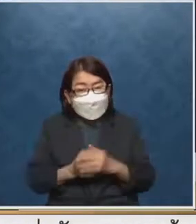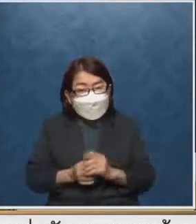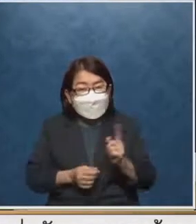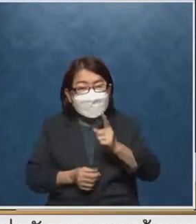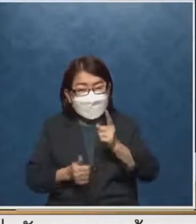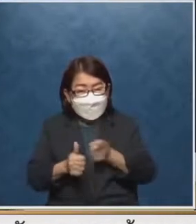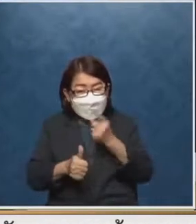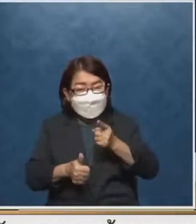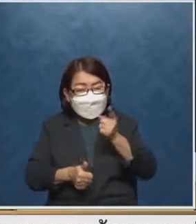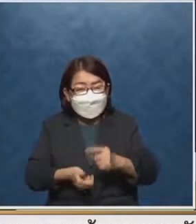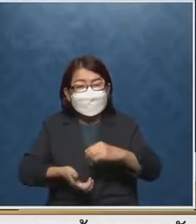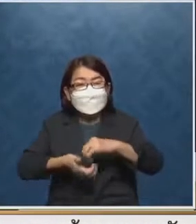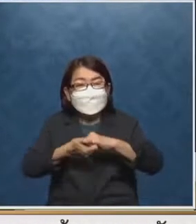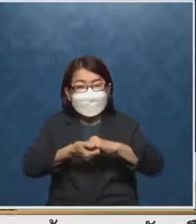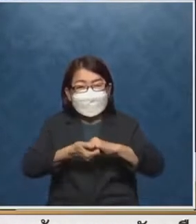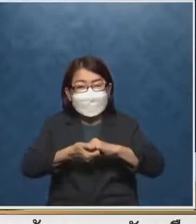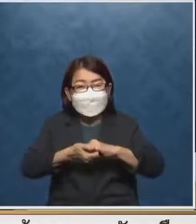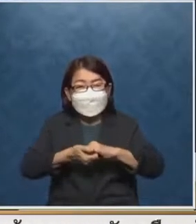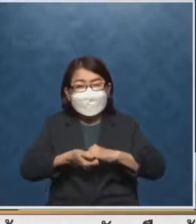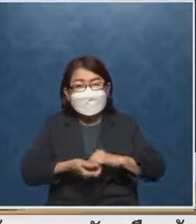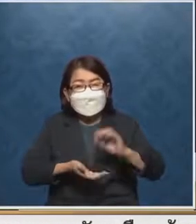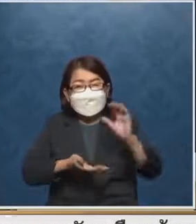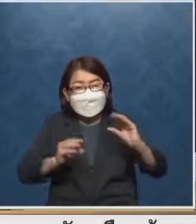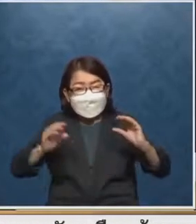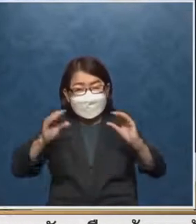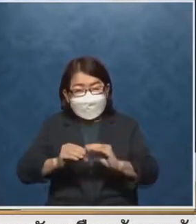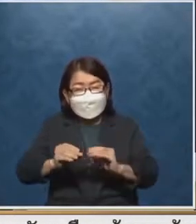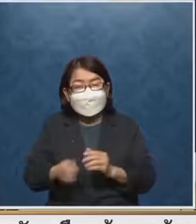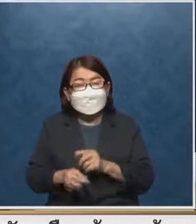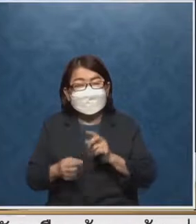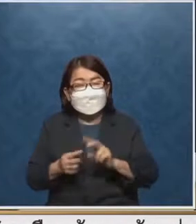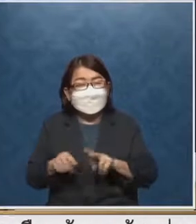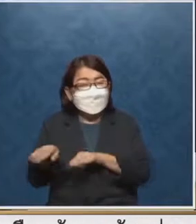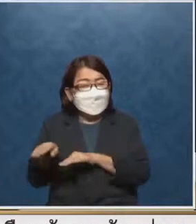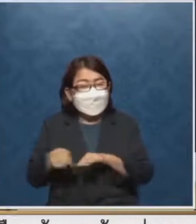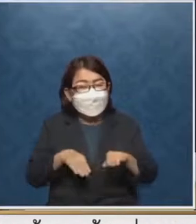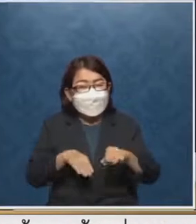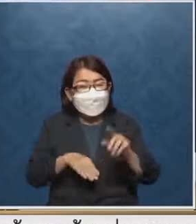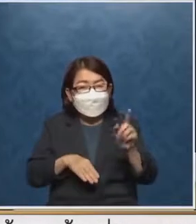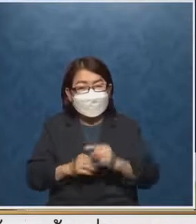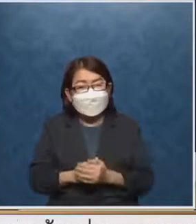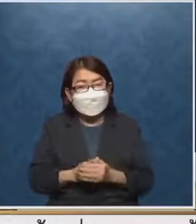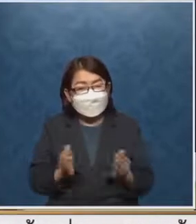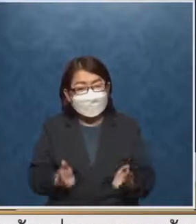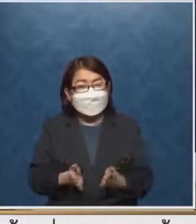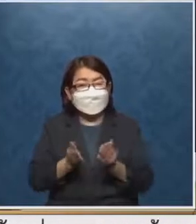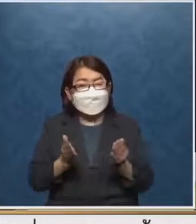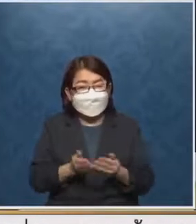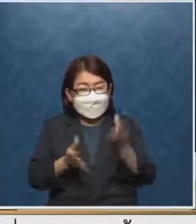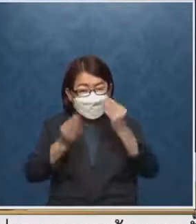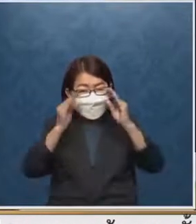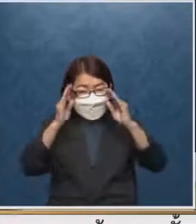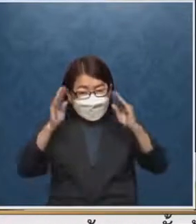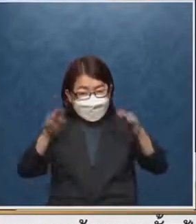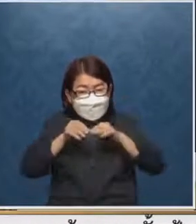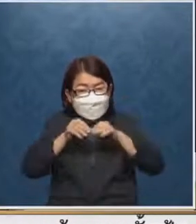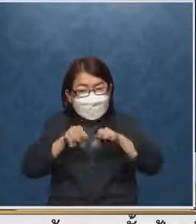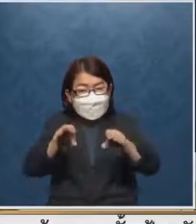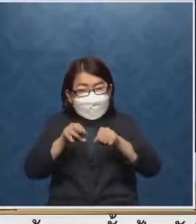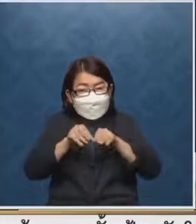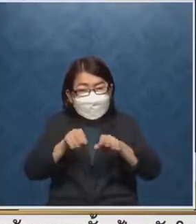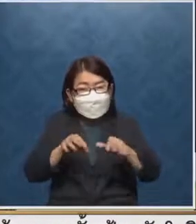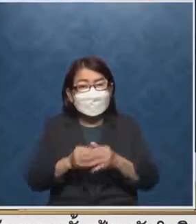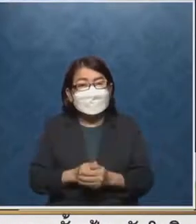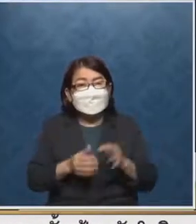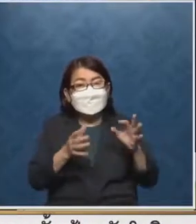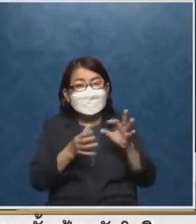ครือข่ายร่วมแรงร่วมทุนเตรียมความพร้อมในการผลักดันการรู้เท่าทันสื่อเข้าสู่ระบบการศึก